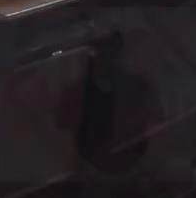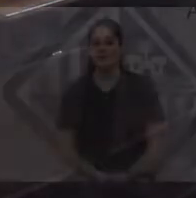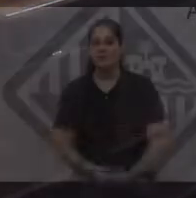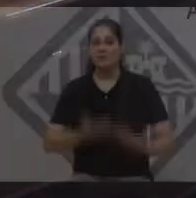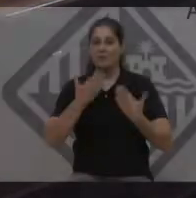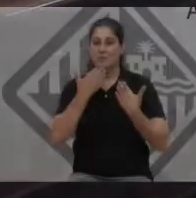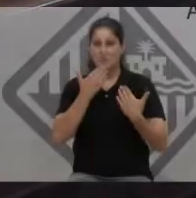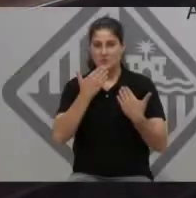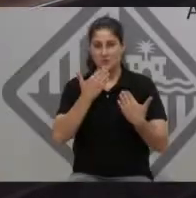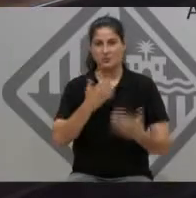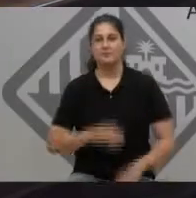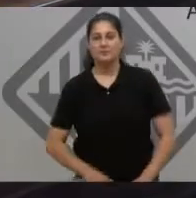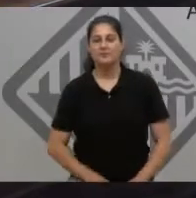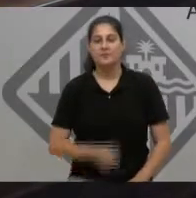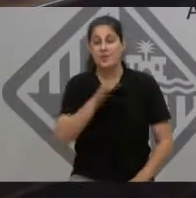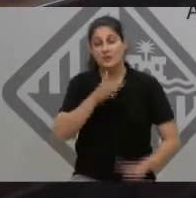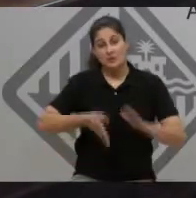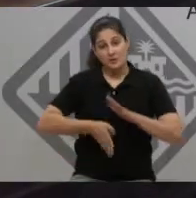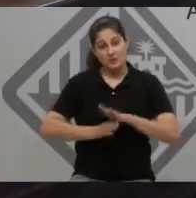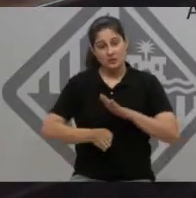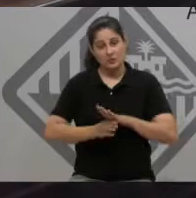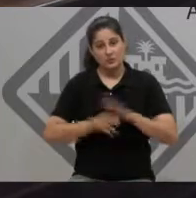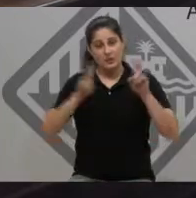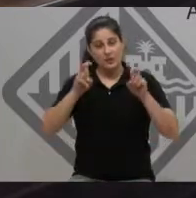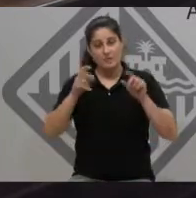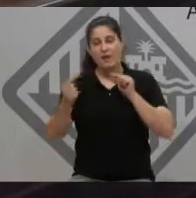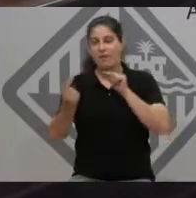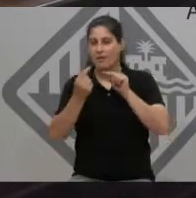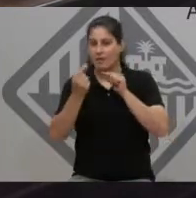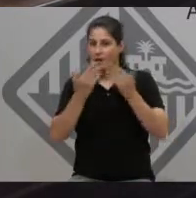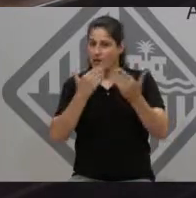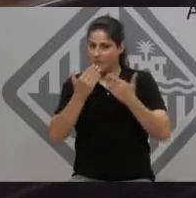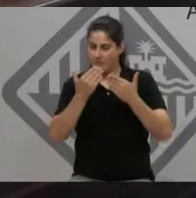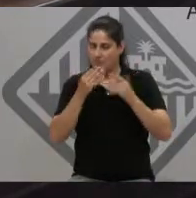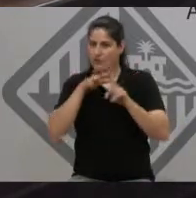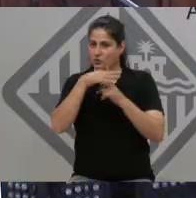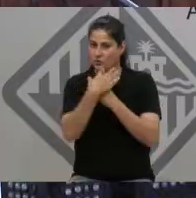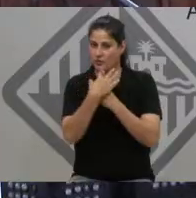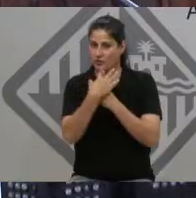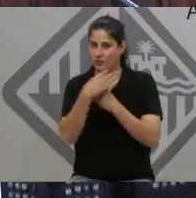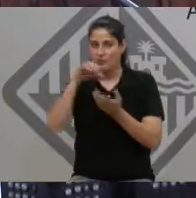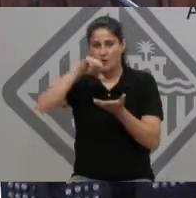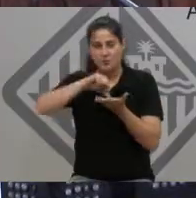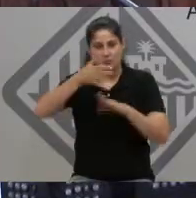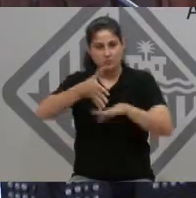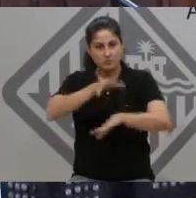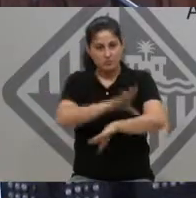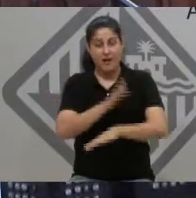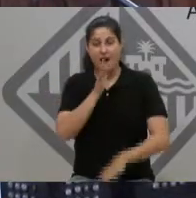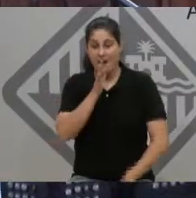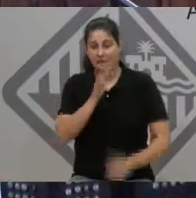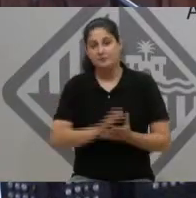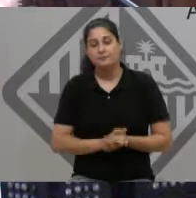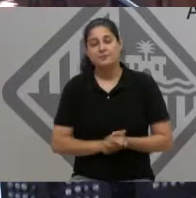Moltes gràcies. Seguim amb el debat de la ciutat. Ara passarem a tractar els